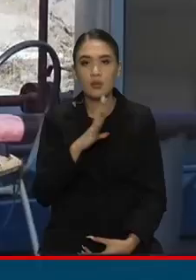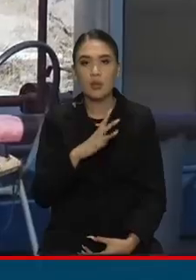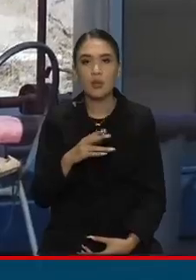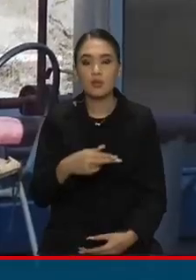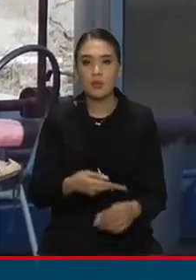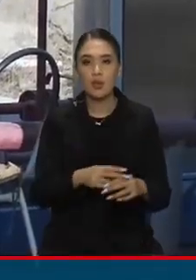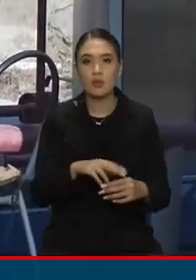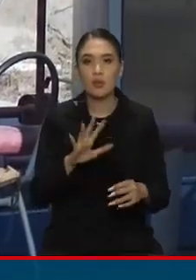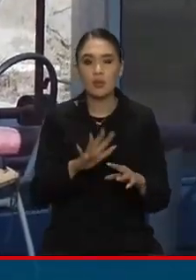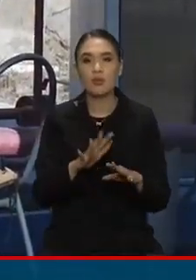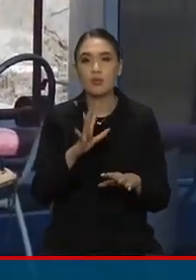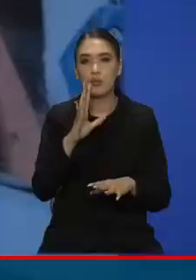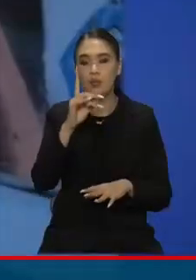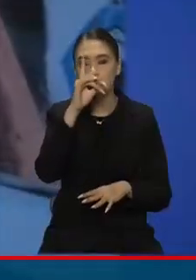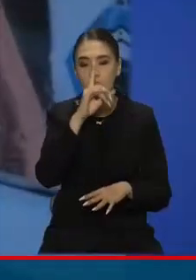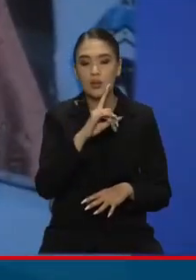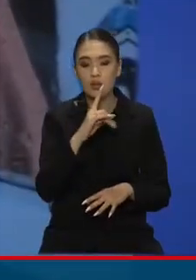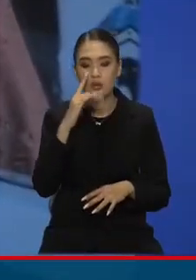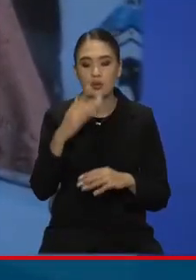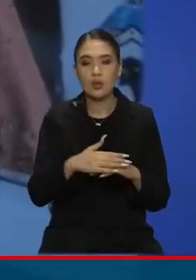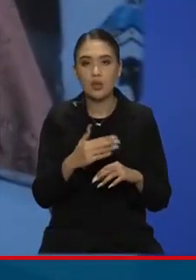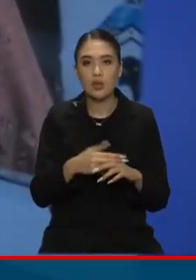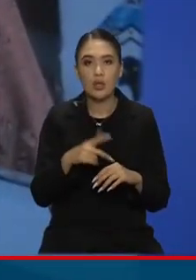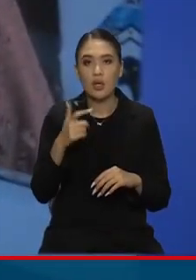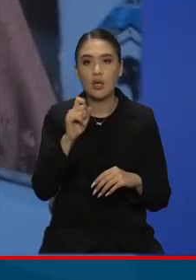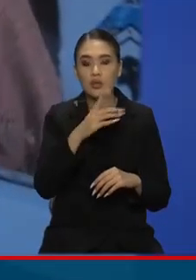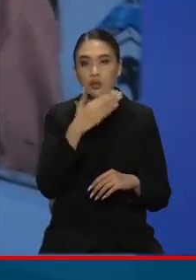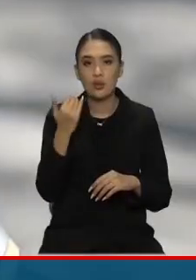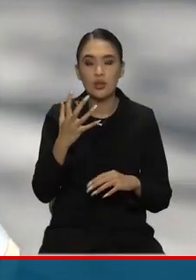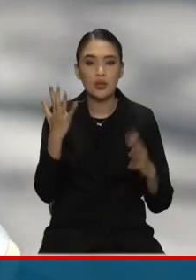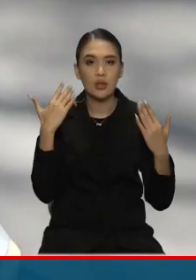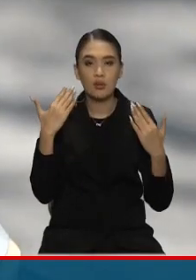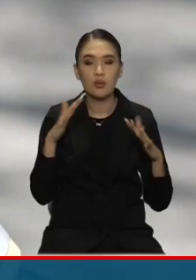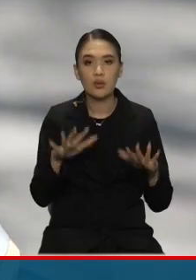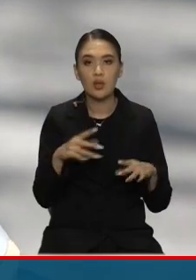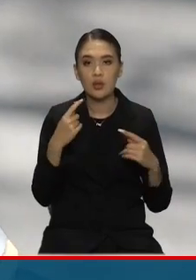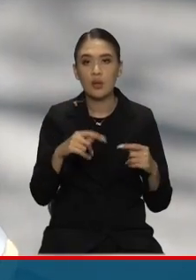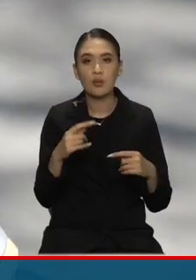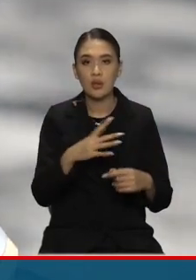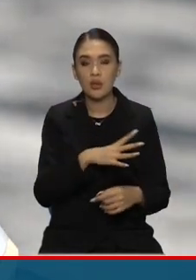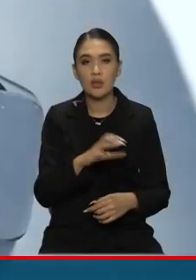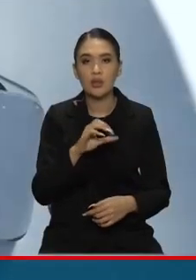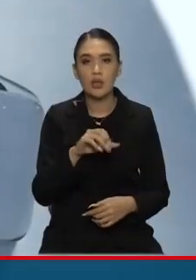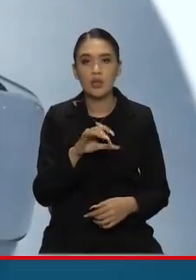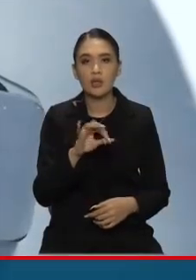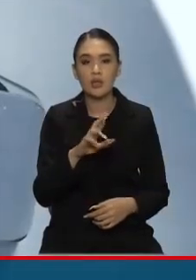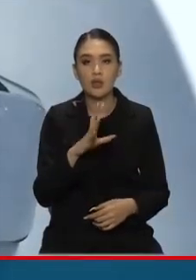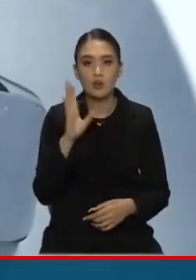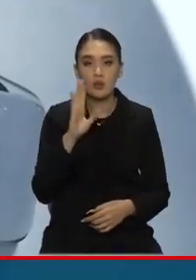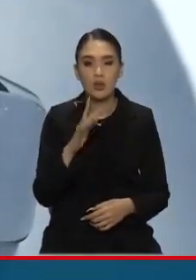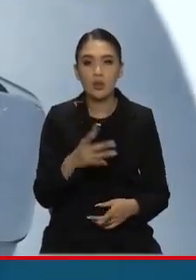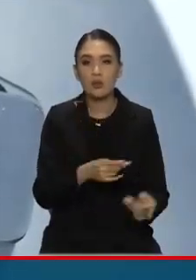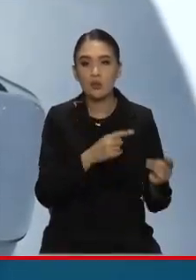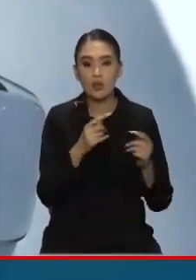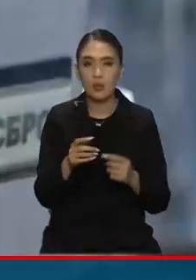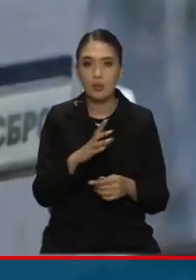торуылдап жүргендеріне бір айға жуықтаған. Айтуларынша өңірде газ жоқ, демалыс күндері мүлдем сатылмаған. Бүгін стансаларға сұйылтылған газ келді,